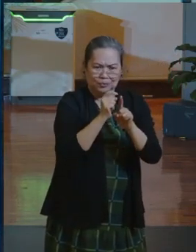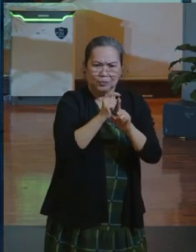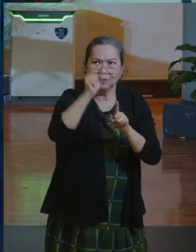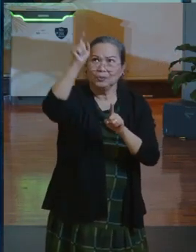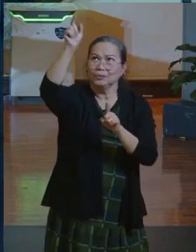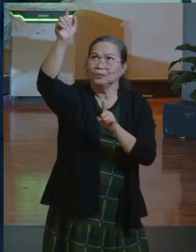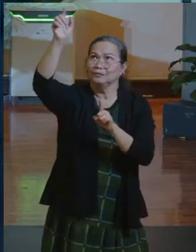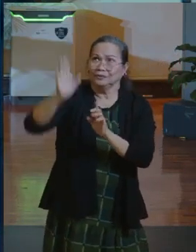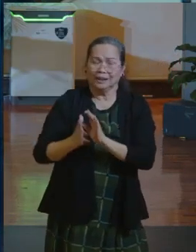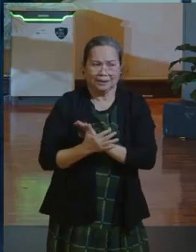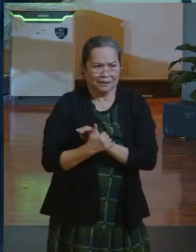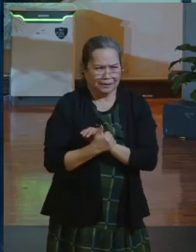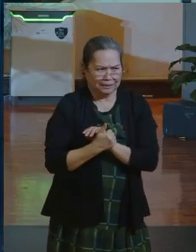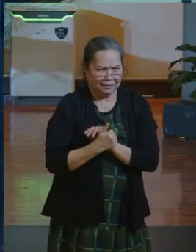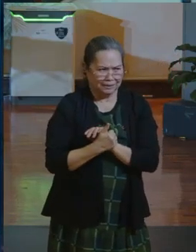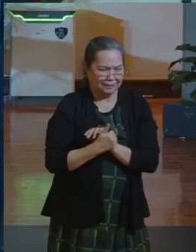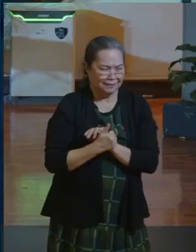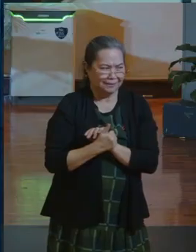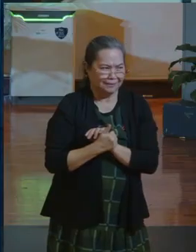na Diyos.